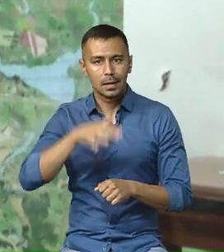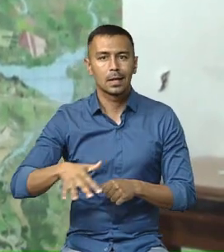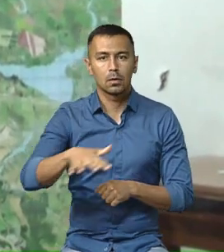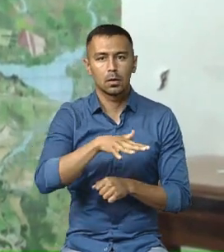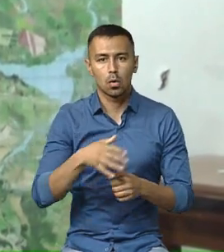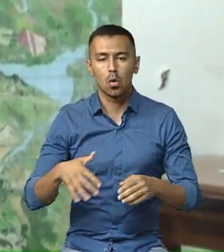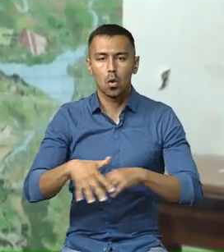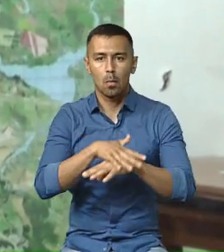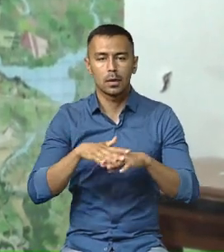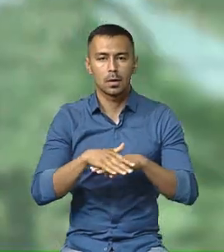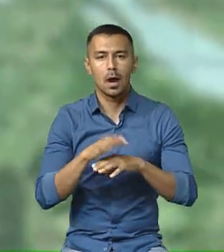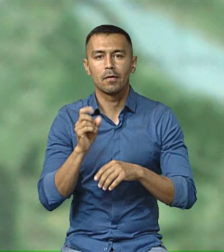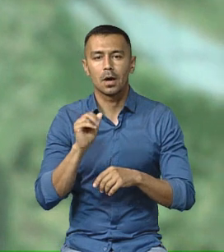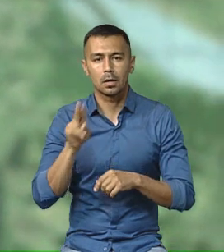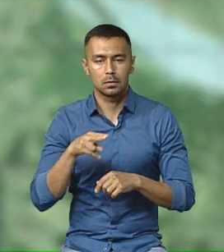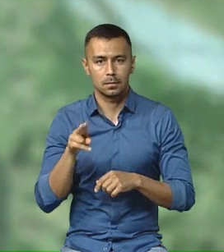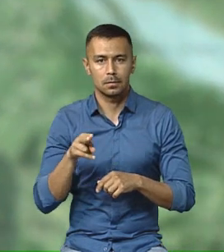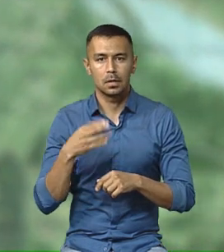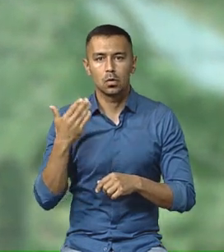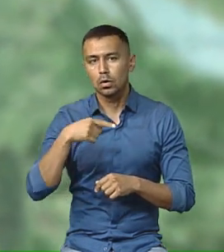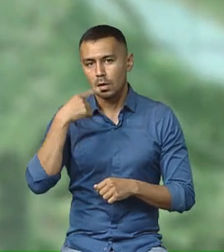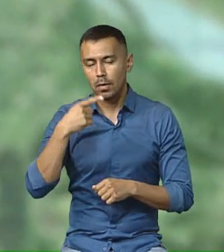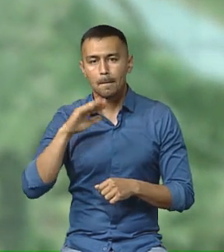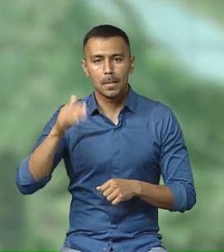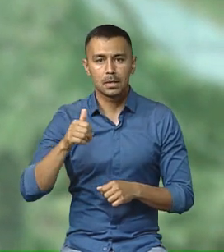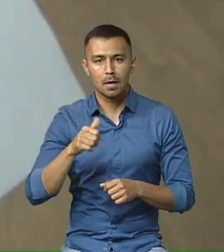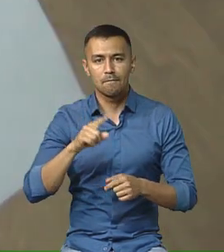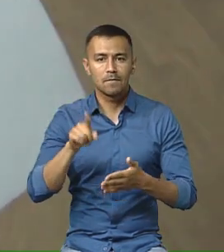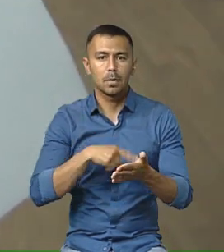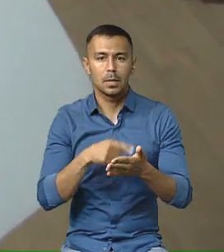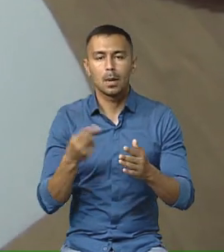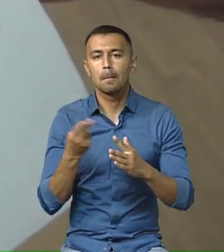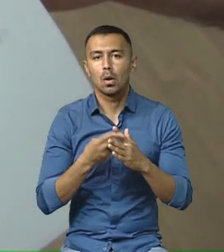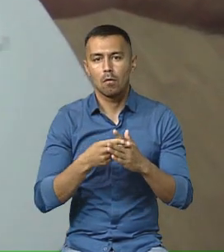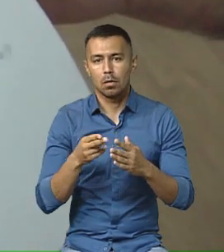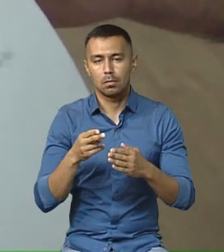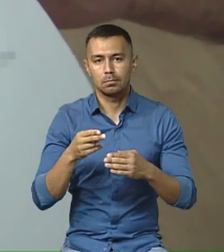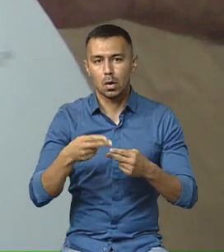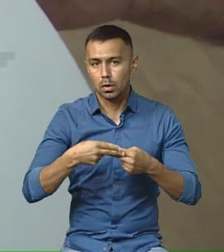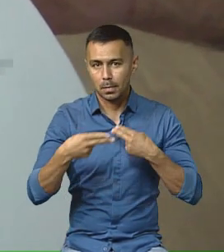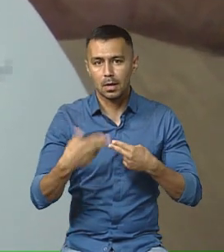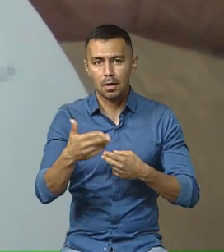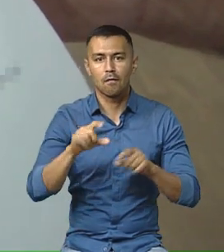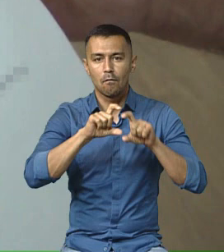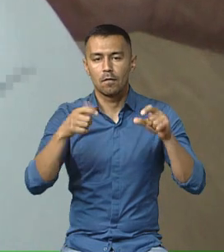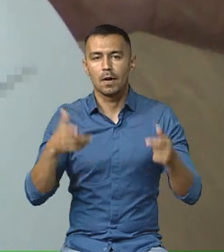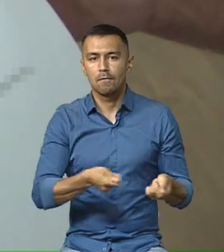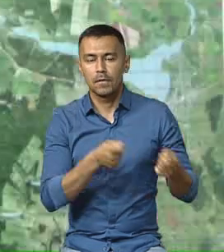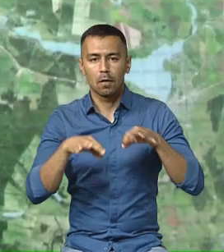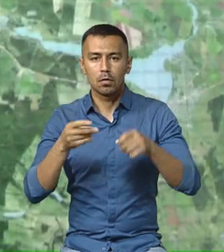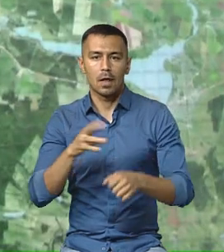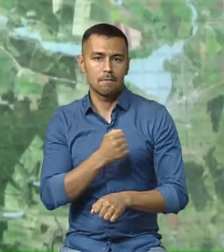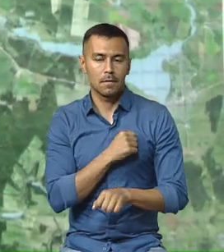територіальної громади «Авангард» Сергій Вавринчук. За його словами, після відміни пільгового розмитнення їх фонд вже ввіз авто для